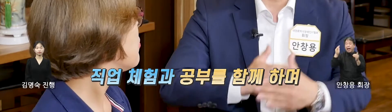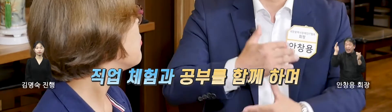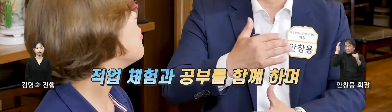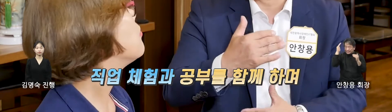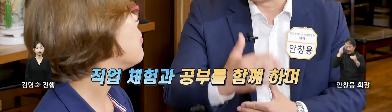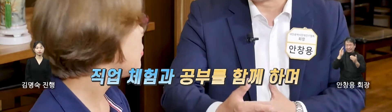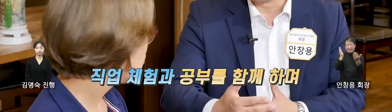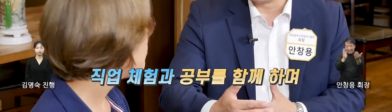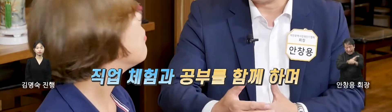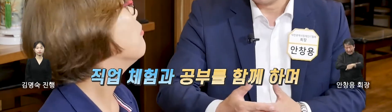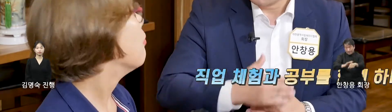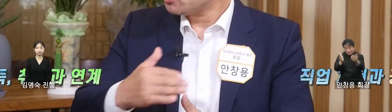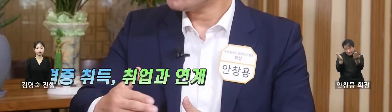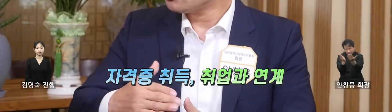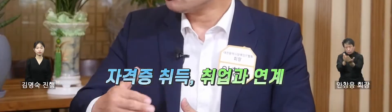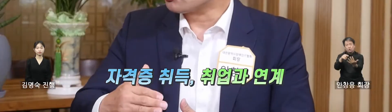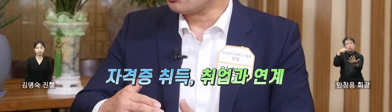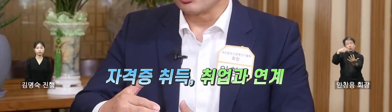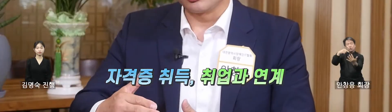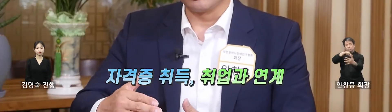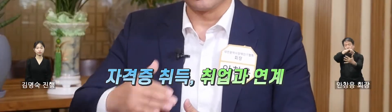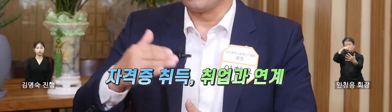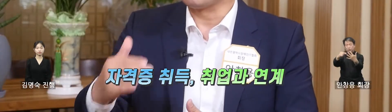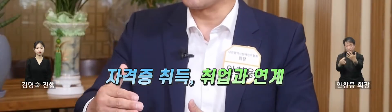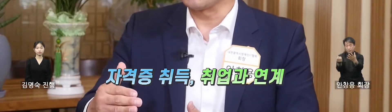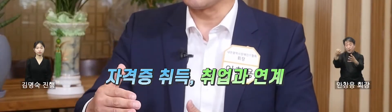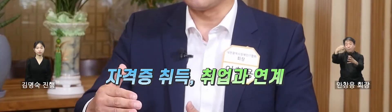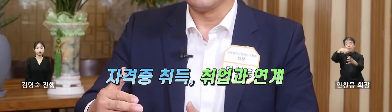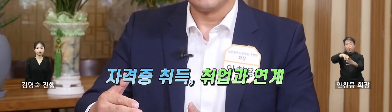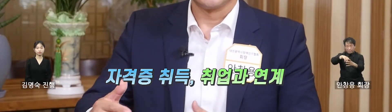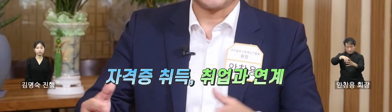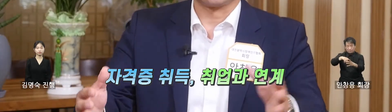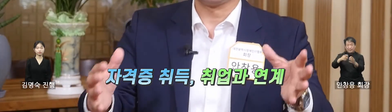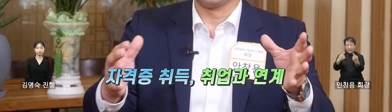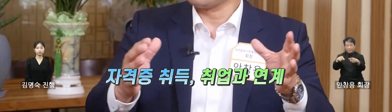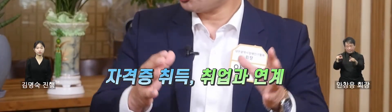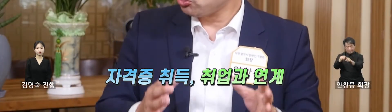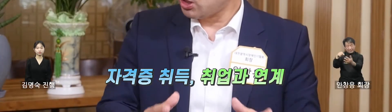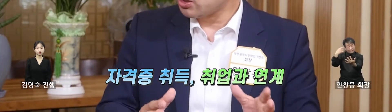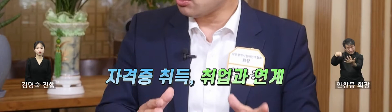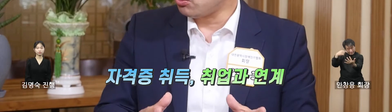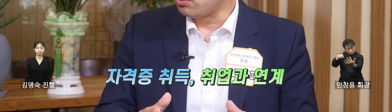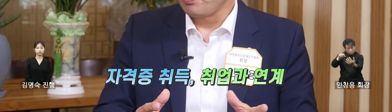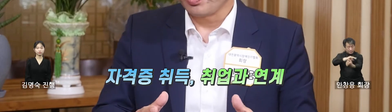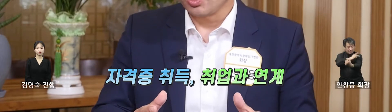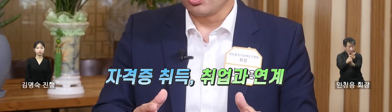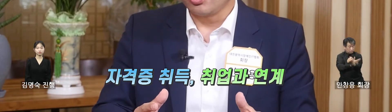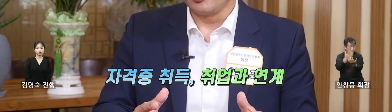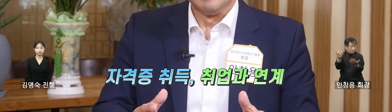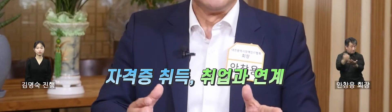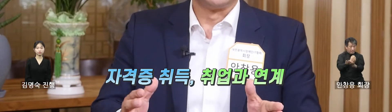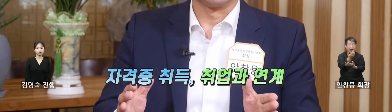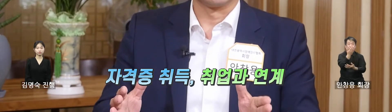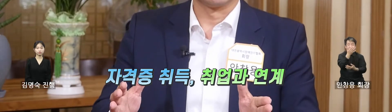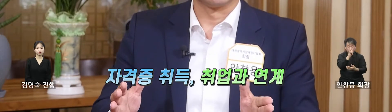교육 프로그램을 넣어서 체계적으로 그리고 교육을 시켜서 자격증도 취득하게 하고